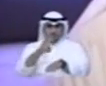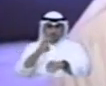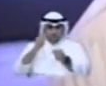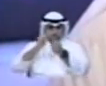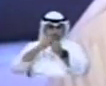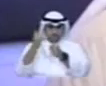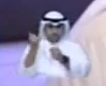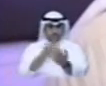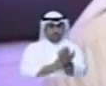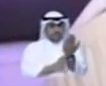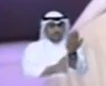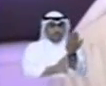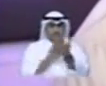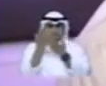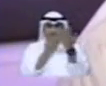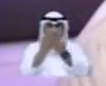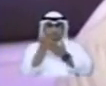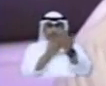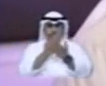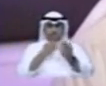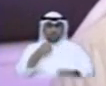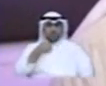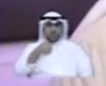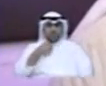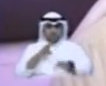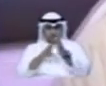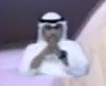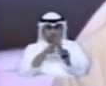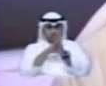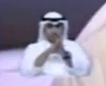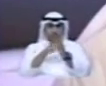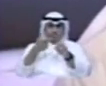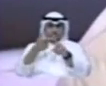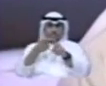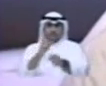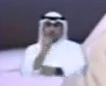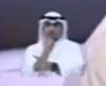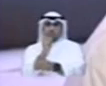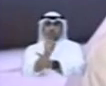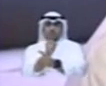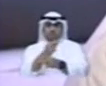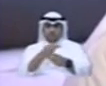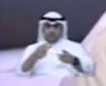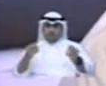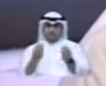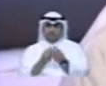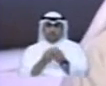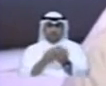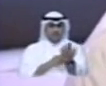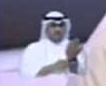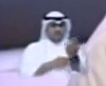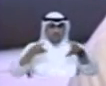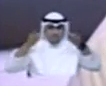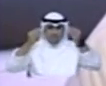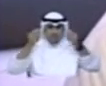الكتب الدراسية، كذلك هناك توصيات خرجنا بها ما يتعلق بالمعلم. المناهج بشكل عام يعني الحمد لله احنا تطرقنا من أكثر